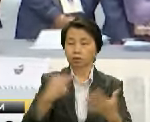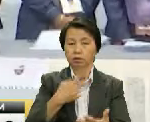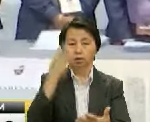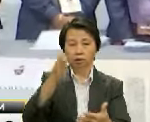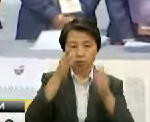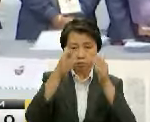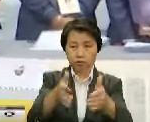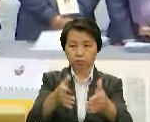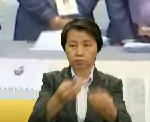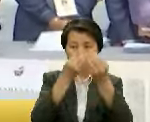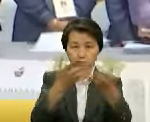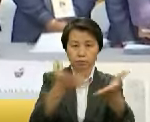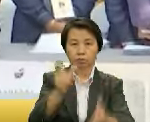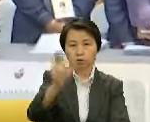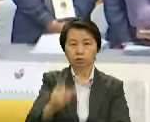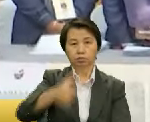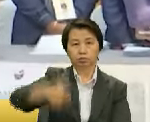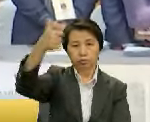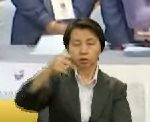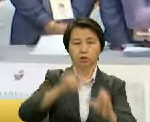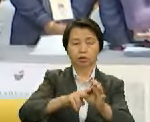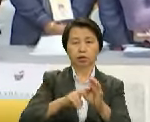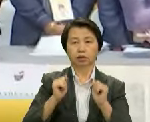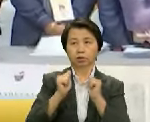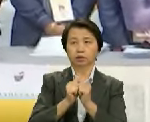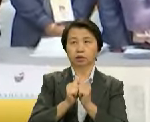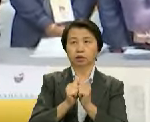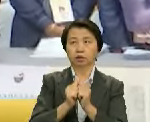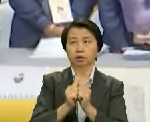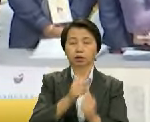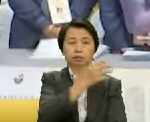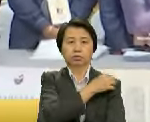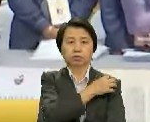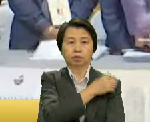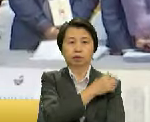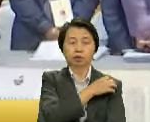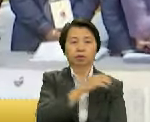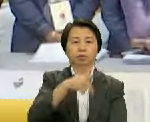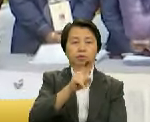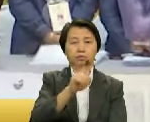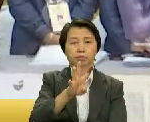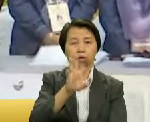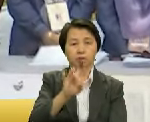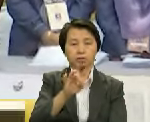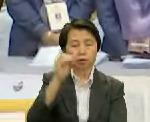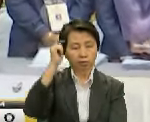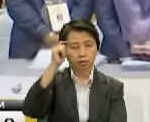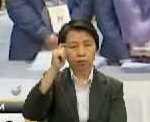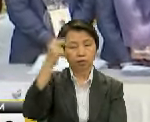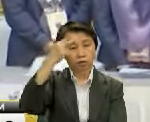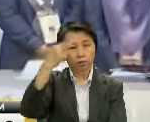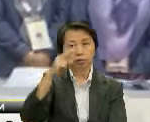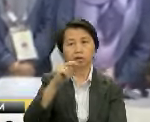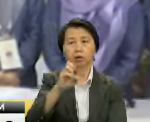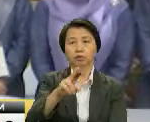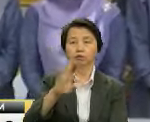akan menyaksikan pengumuman calon yang memenangi kerusi ini bersama dengan Pegawai Pengurus Pilihan Raya bagi P148 Tuan Haji Nur Faiz